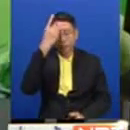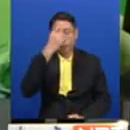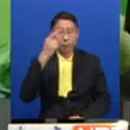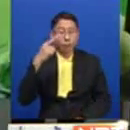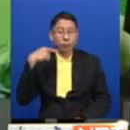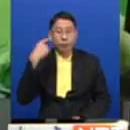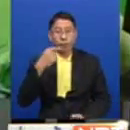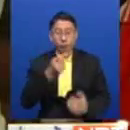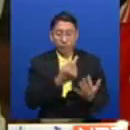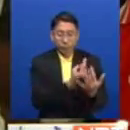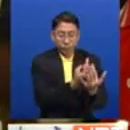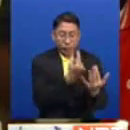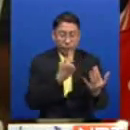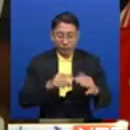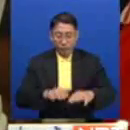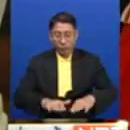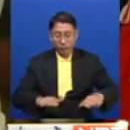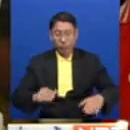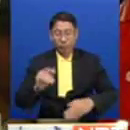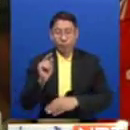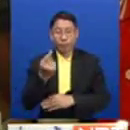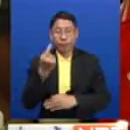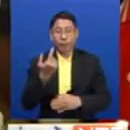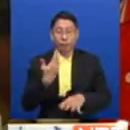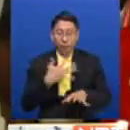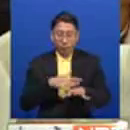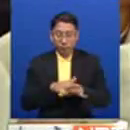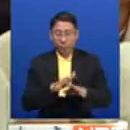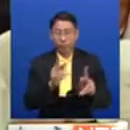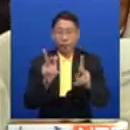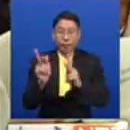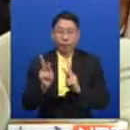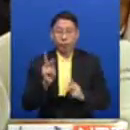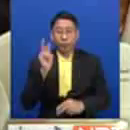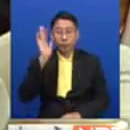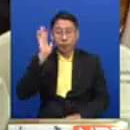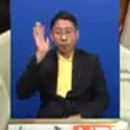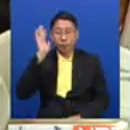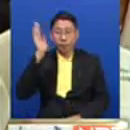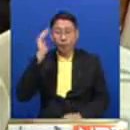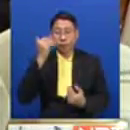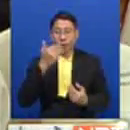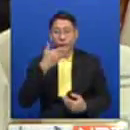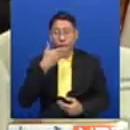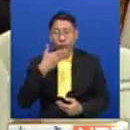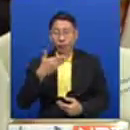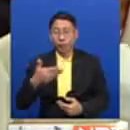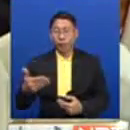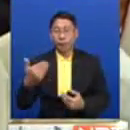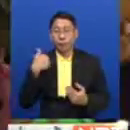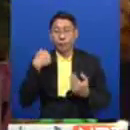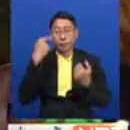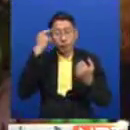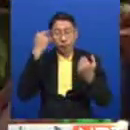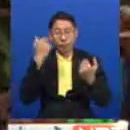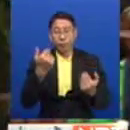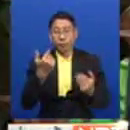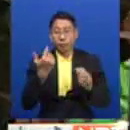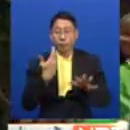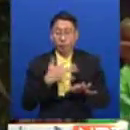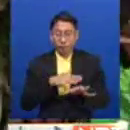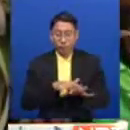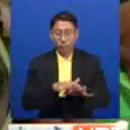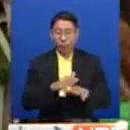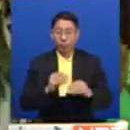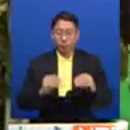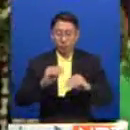กูลเป็นตัวแทนเยาวชนรุ่นใหม่มาร่วมกิจกรรมเพื่อประชาสัมพันธ์ตลอดโครงการโอกาสนี้ค่ะผู้ที่เข้าร่วมโครง